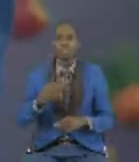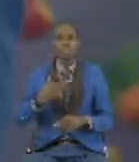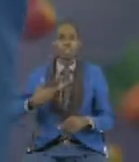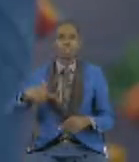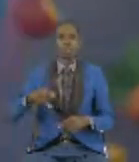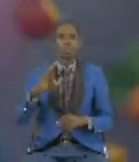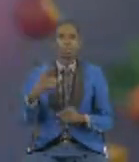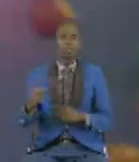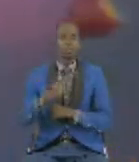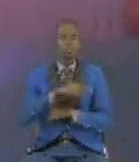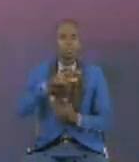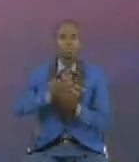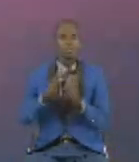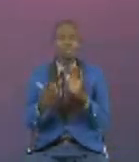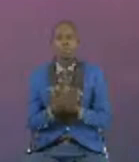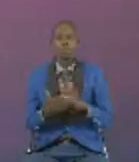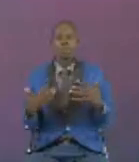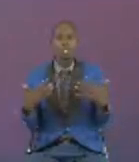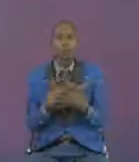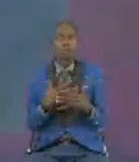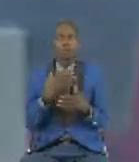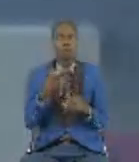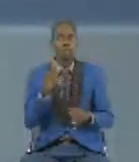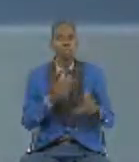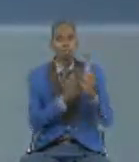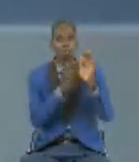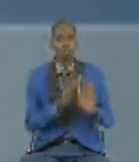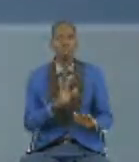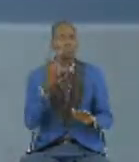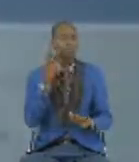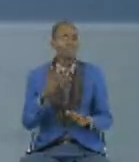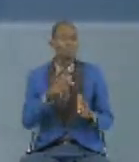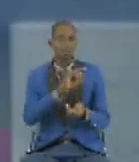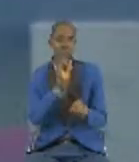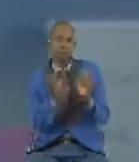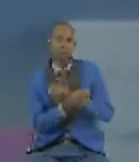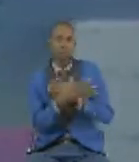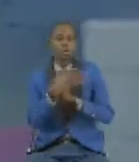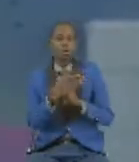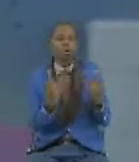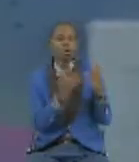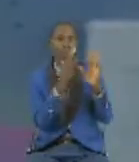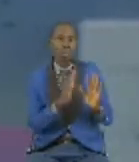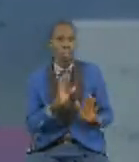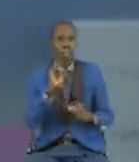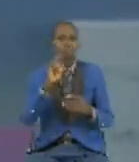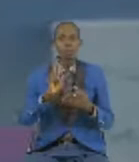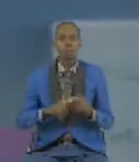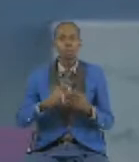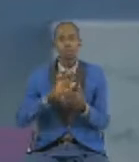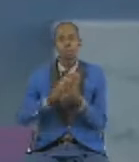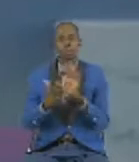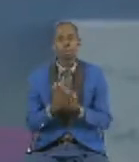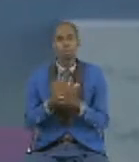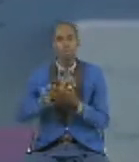du jour avait même peur d'eux. Ensuite, vous verrez la transformation des pécheurs en saints. Vous verrez la